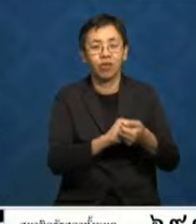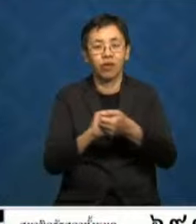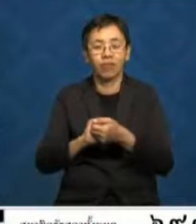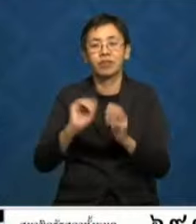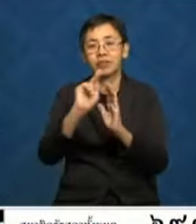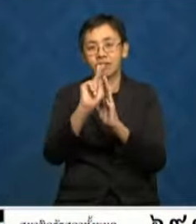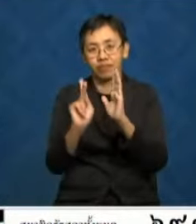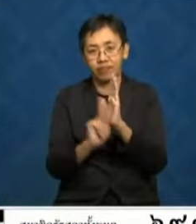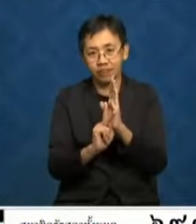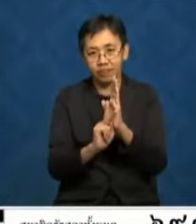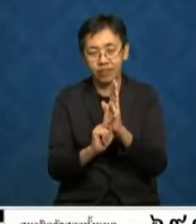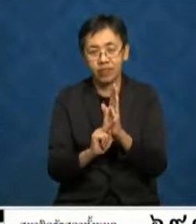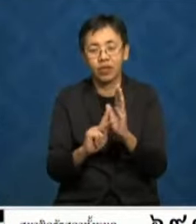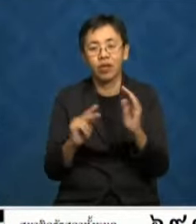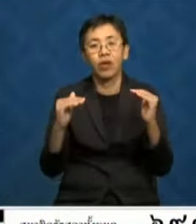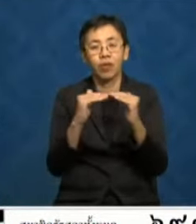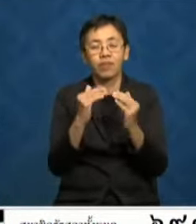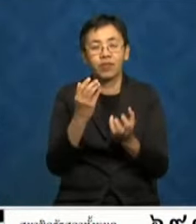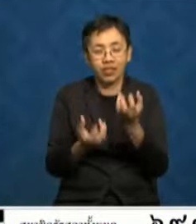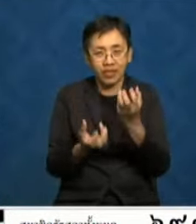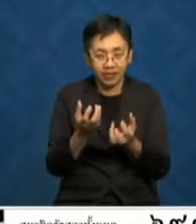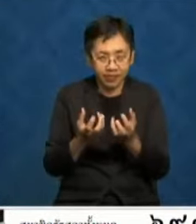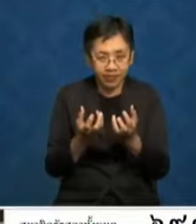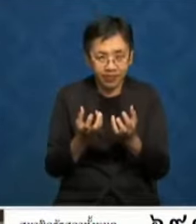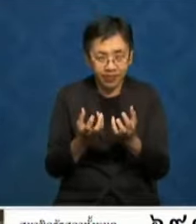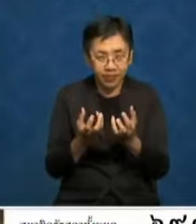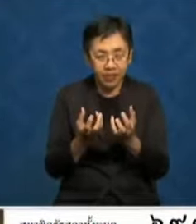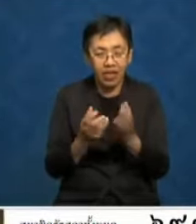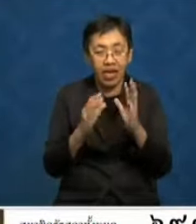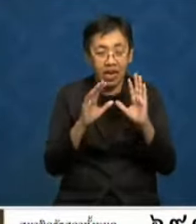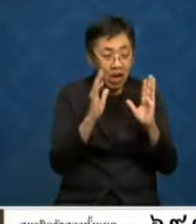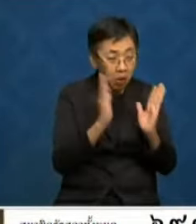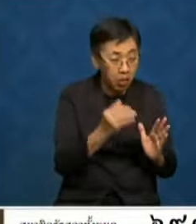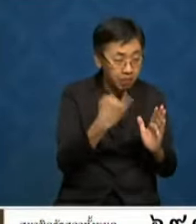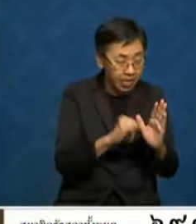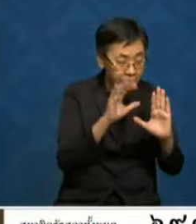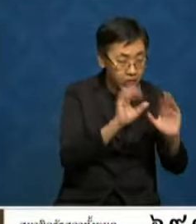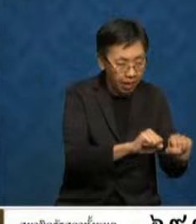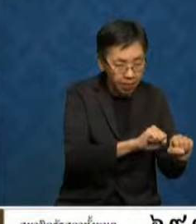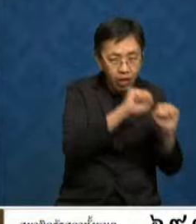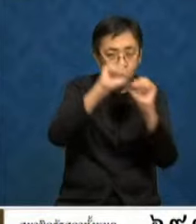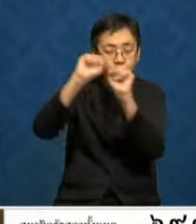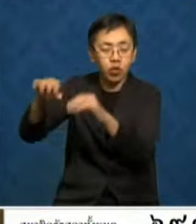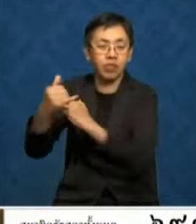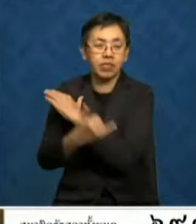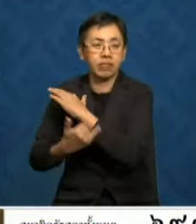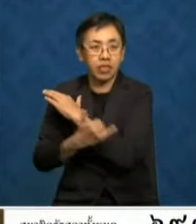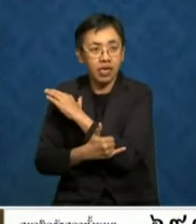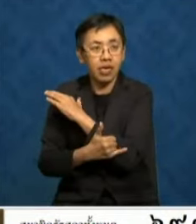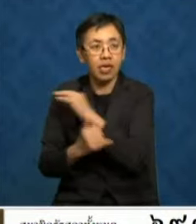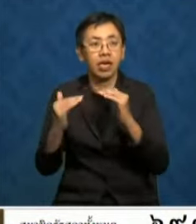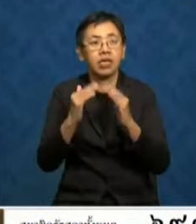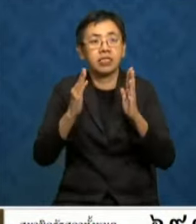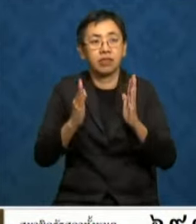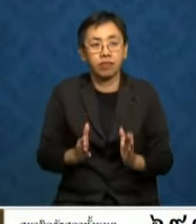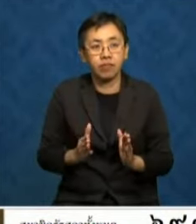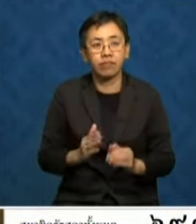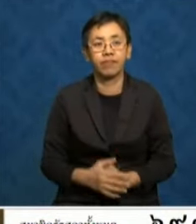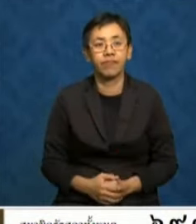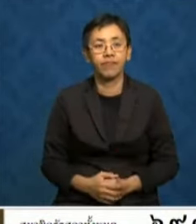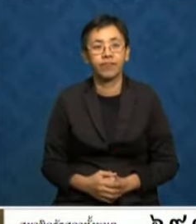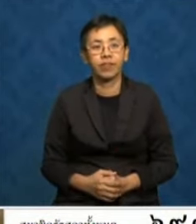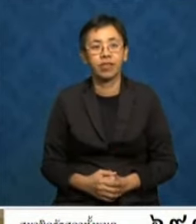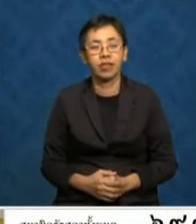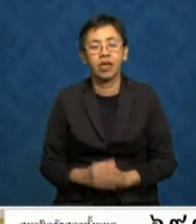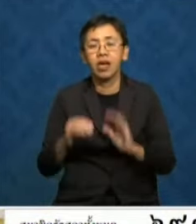างกฎหมายกระบวนการยุติธรรมและการส่งผู้ร้ายข้ามแดนรวมถึงเรื่องของสิทธิมนุษยชนด้วยนะครับส